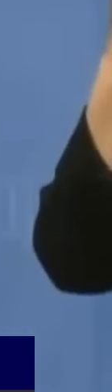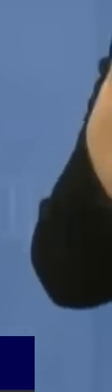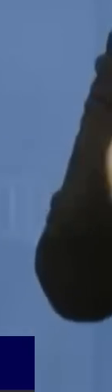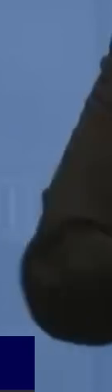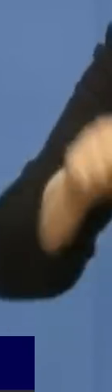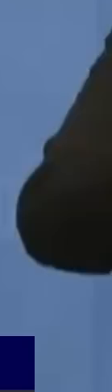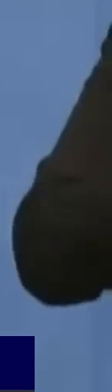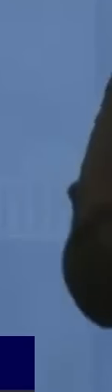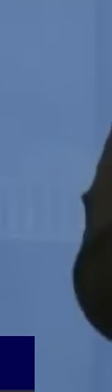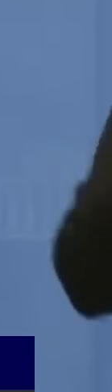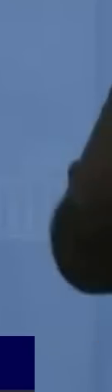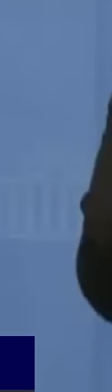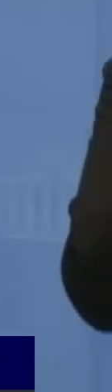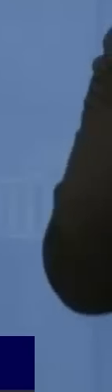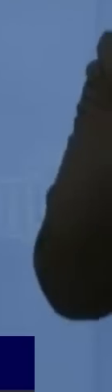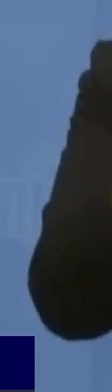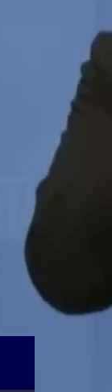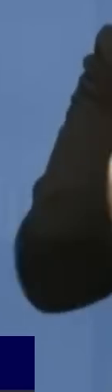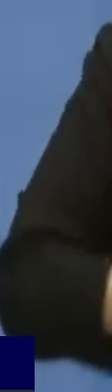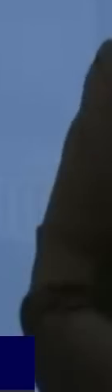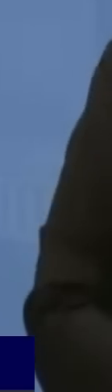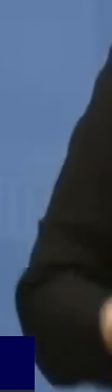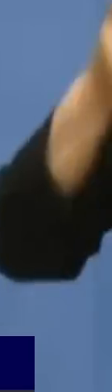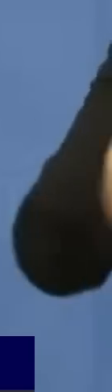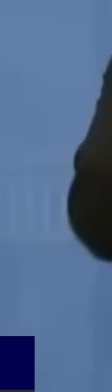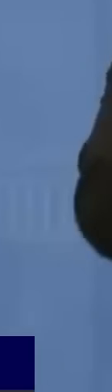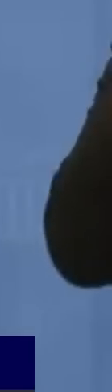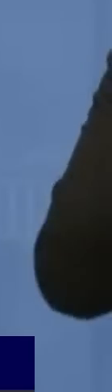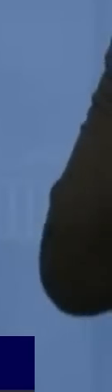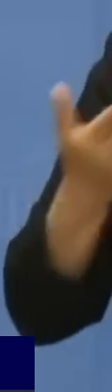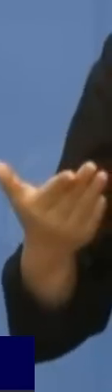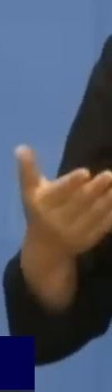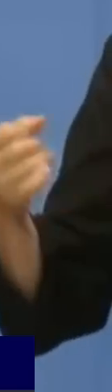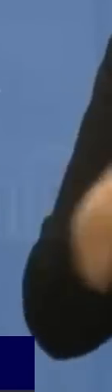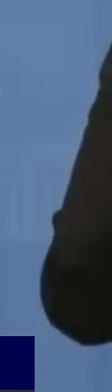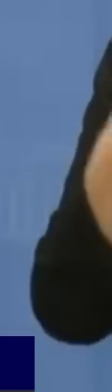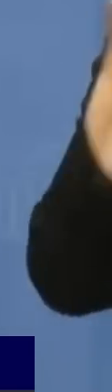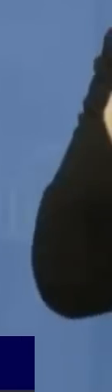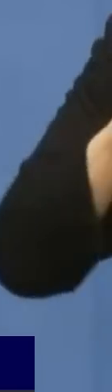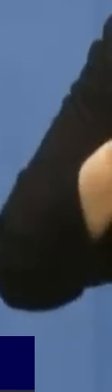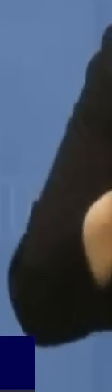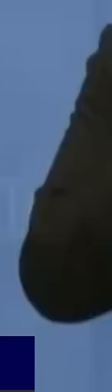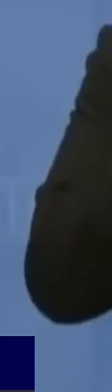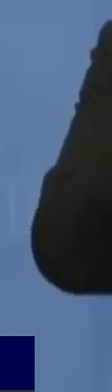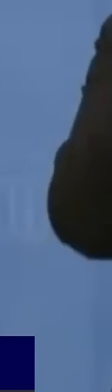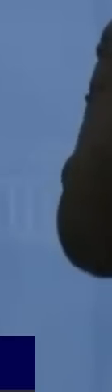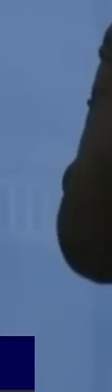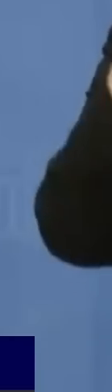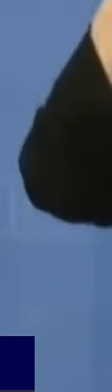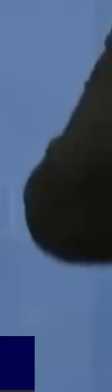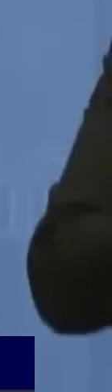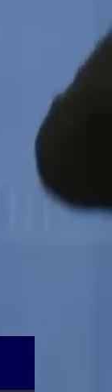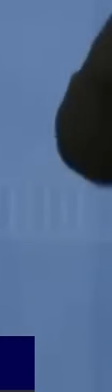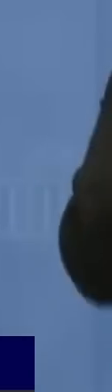상태라고 밝혔습니다 사실확인도 없이 위조설 아기 없는 도청 등 어설픈